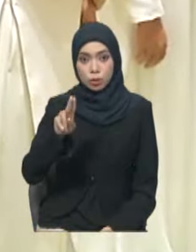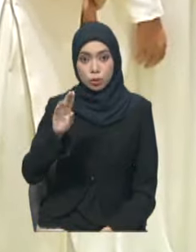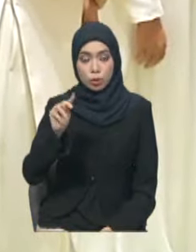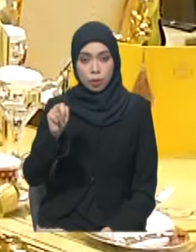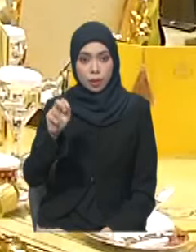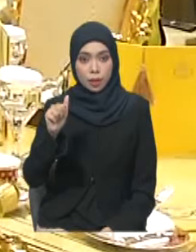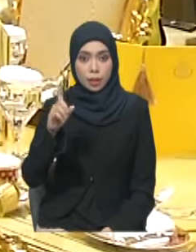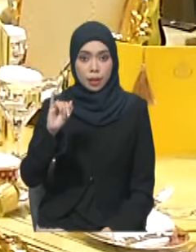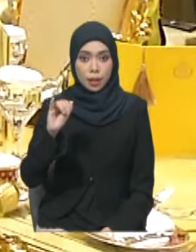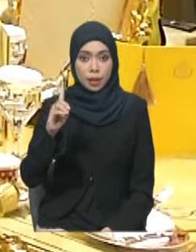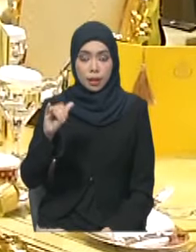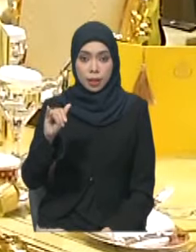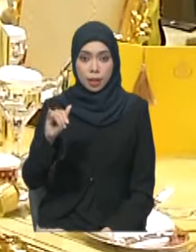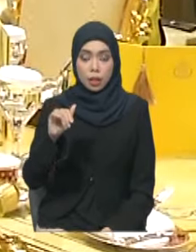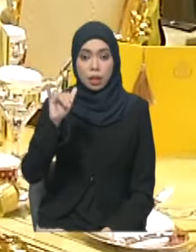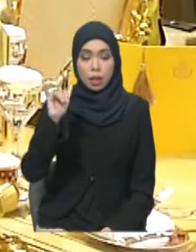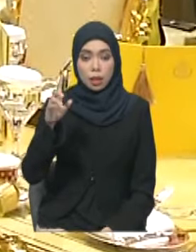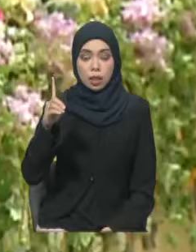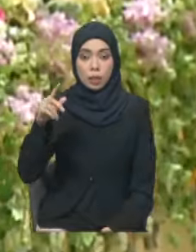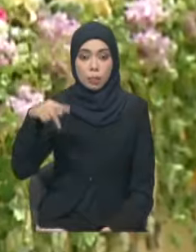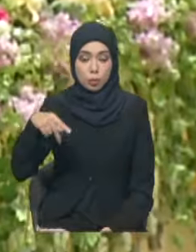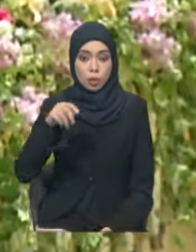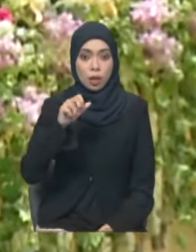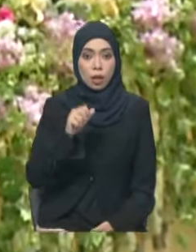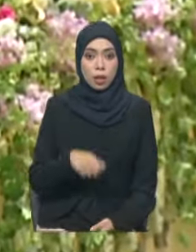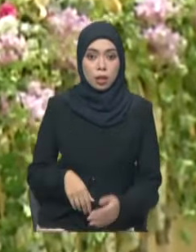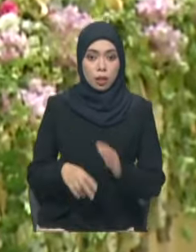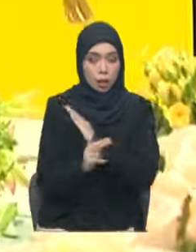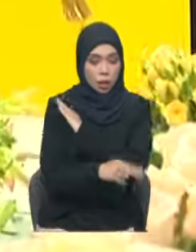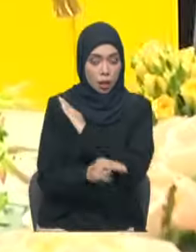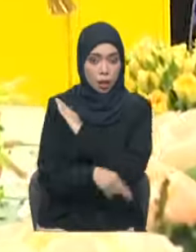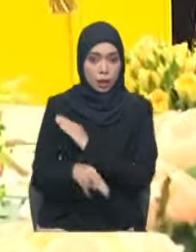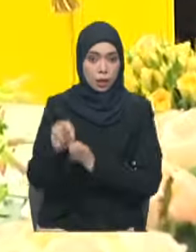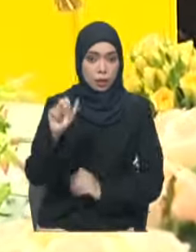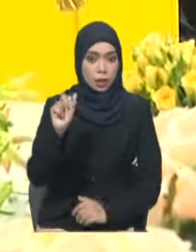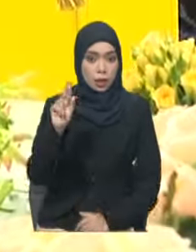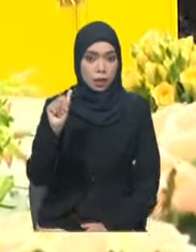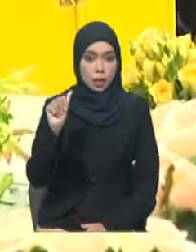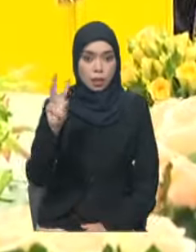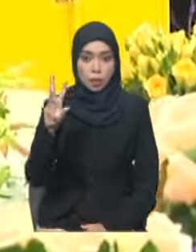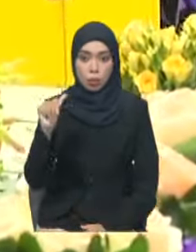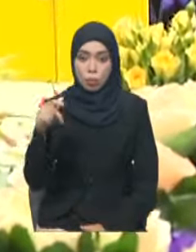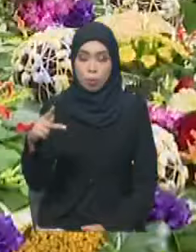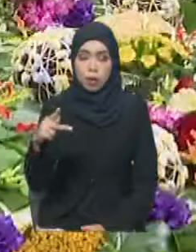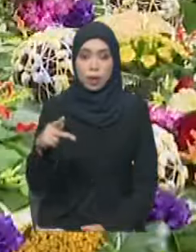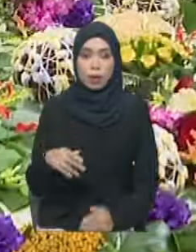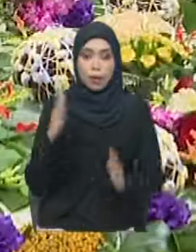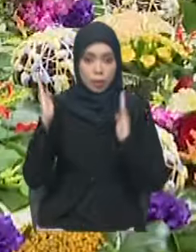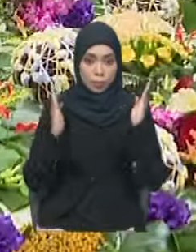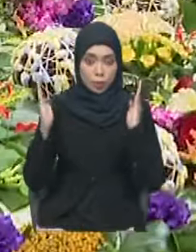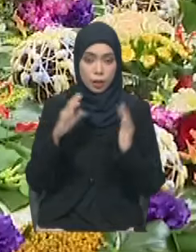Tuanku Jaafar, Yang di-Pertua Negeri Sarawak dan isteri, Yang Amat Berbahagia Toh Puan Fauziah binti Muhammad